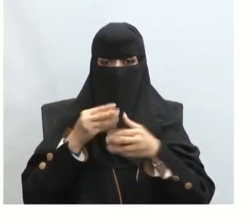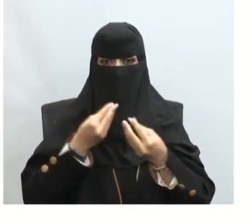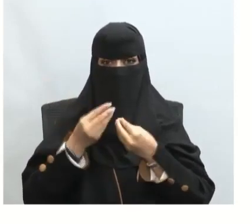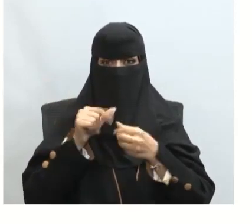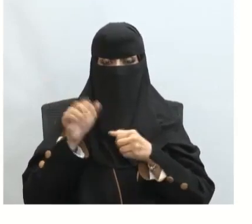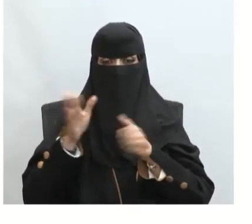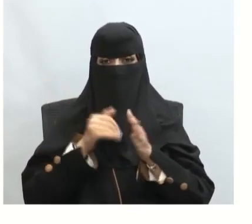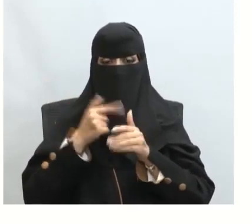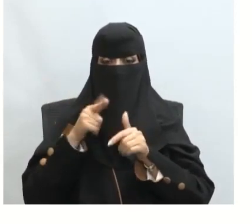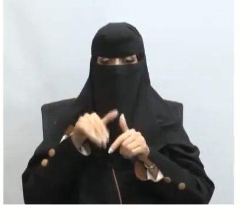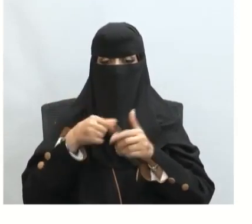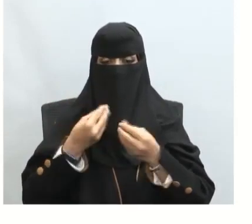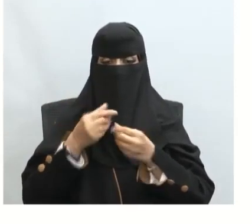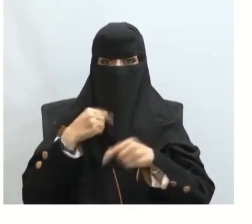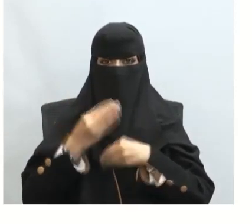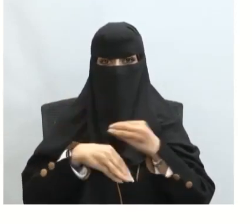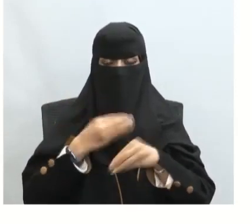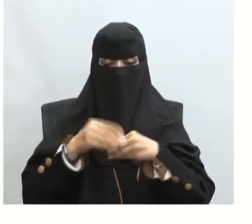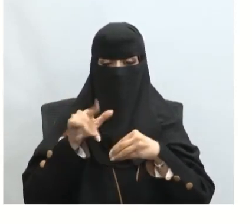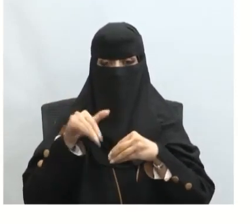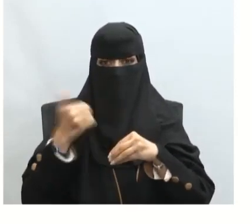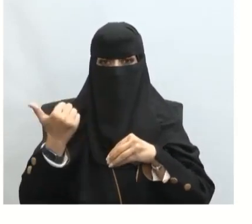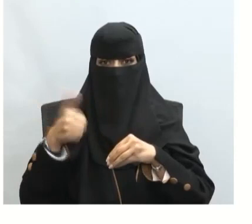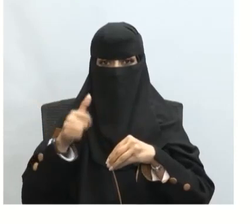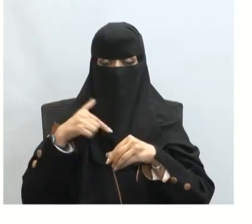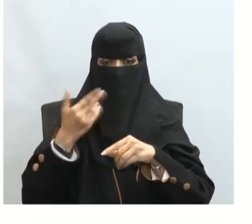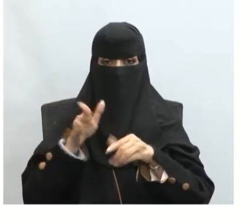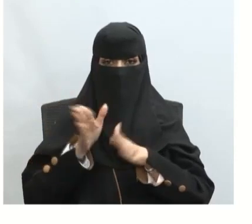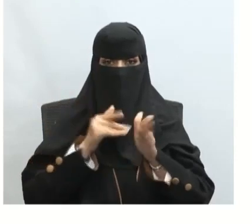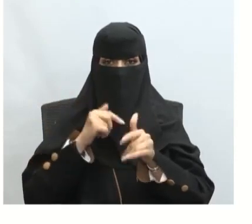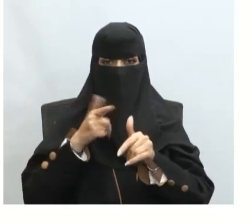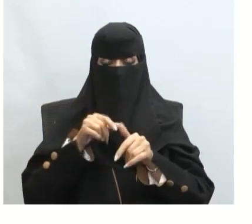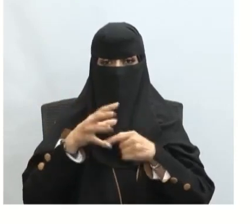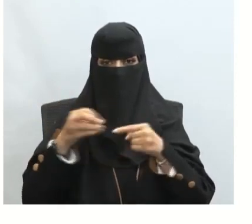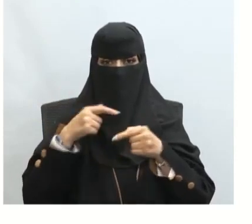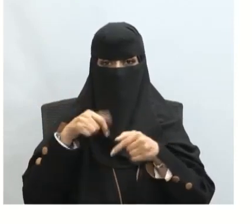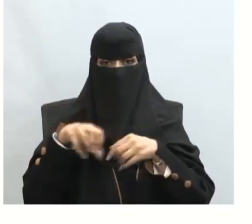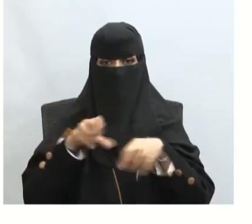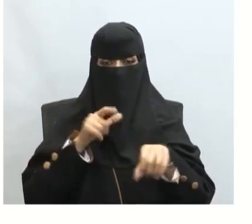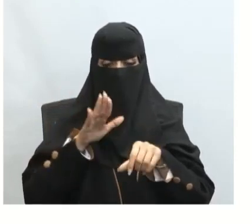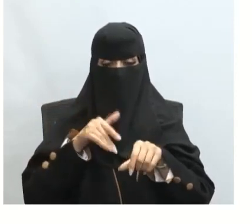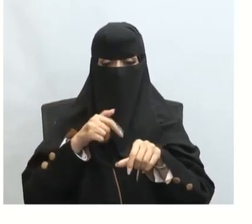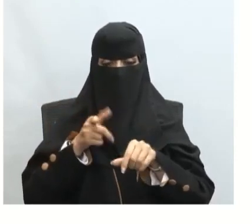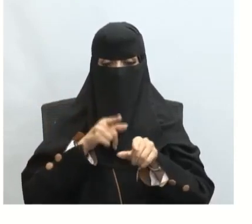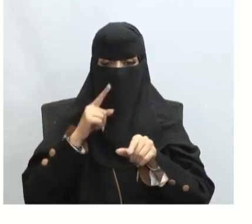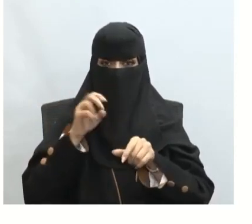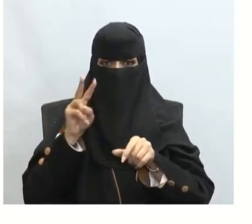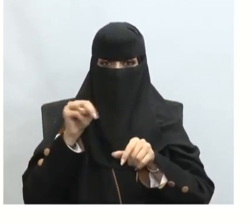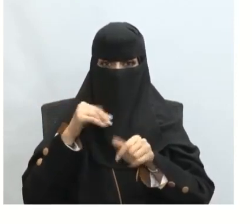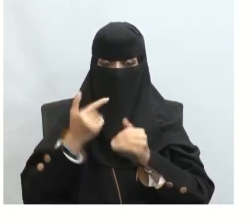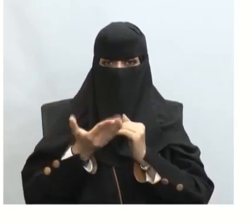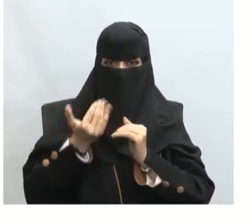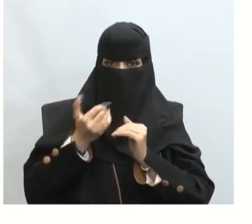الار اذا هذا هو النايلون 66 ثم بعد ذلك فقد جزيئات الماء لاحظ ان الن اللي تكون